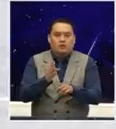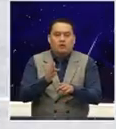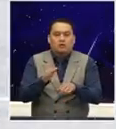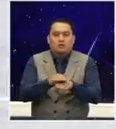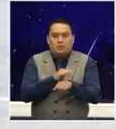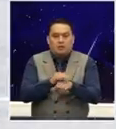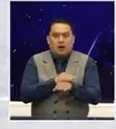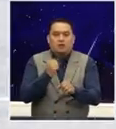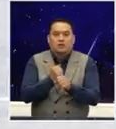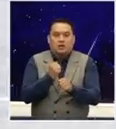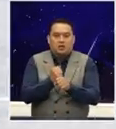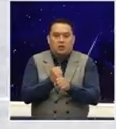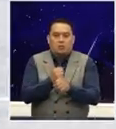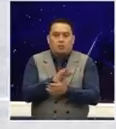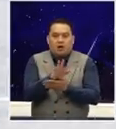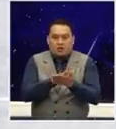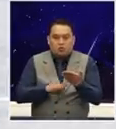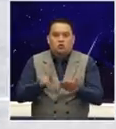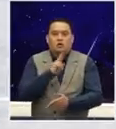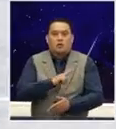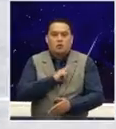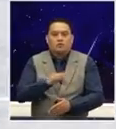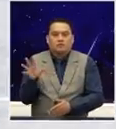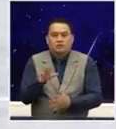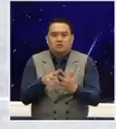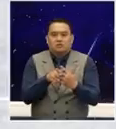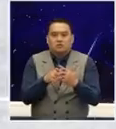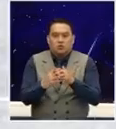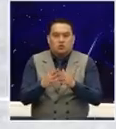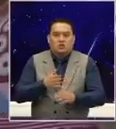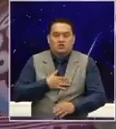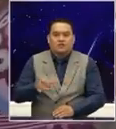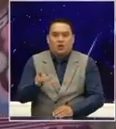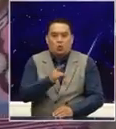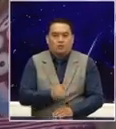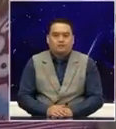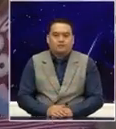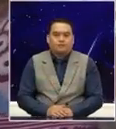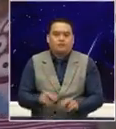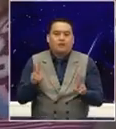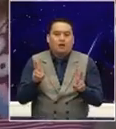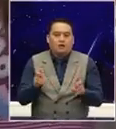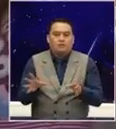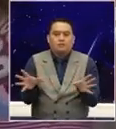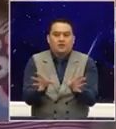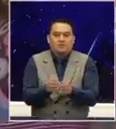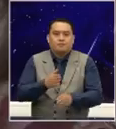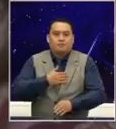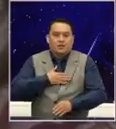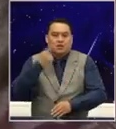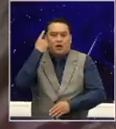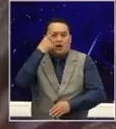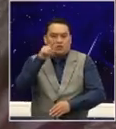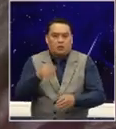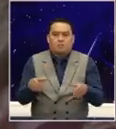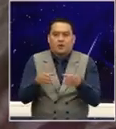милосердия продолжит свою работу во всех сельских округах нашего района. В рамках республиканской акции «Без Бергемес»,